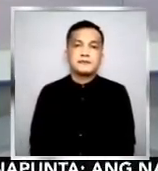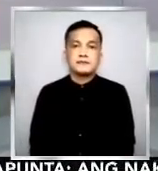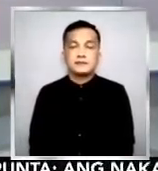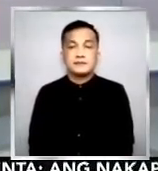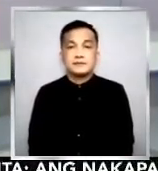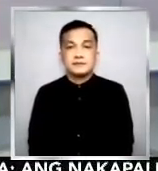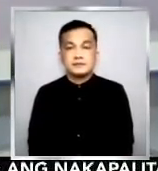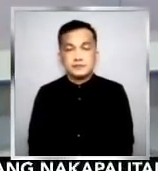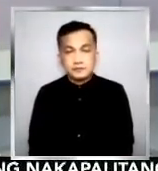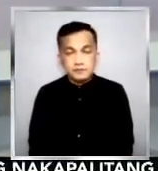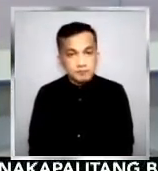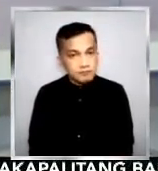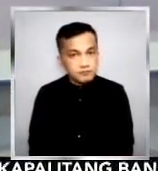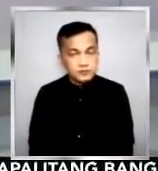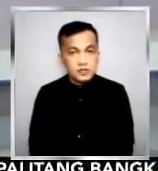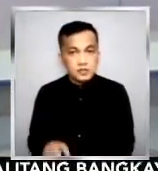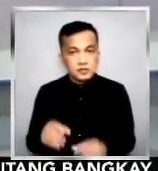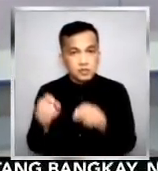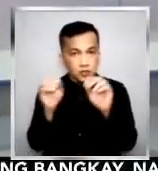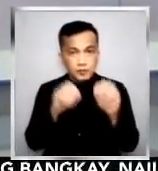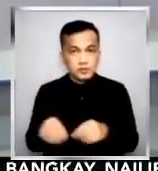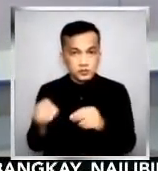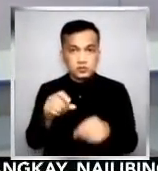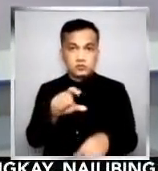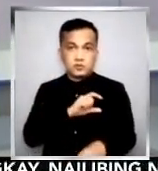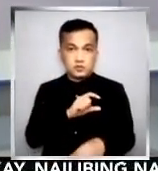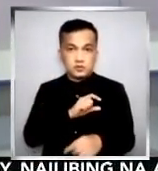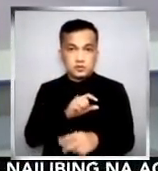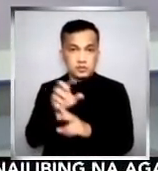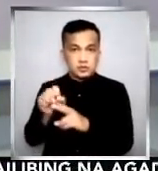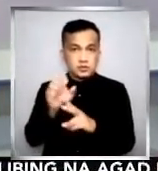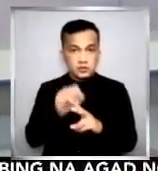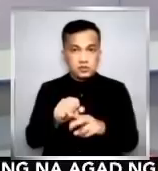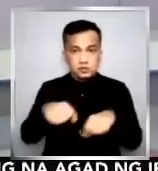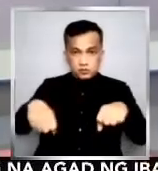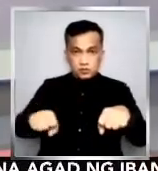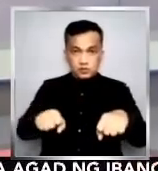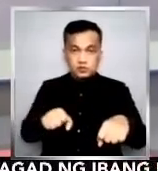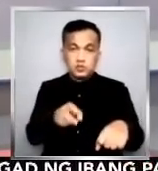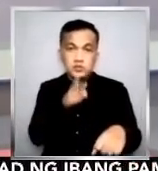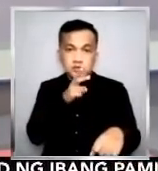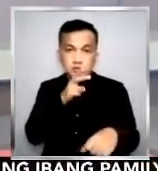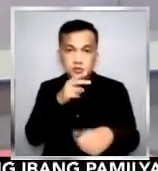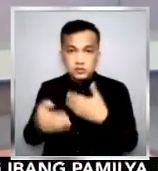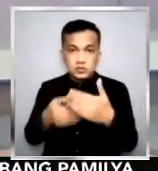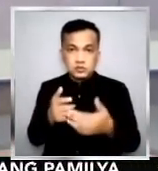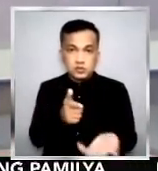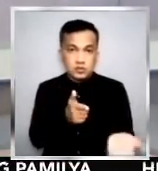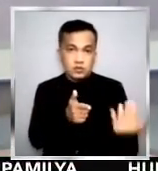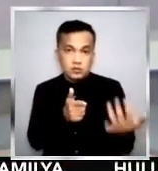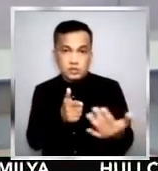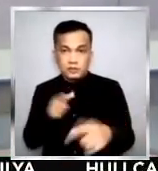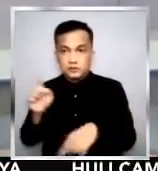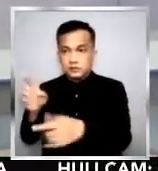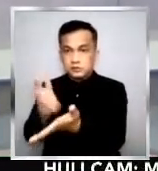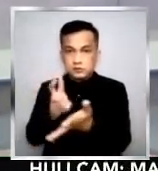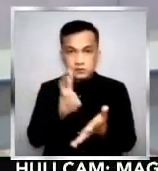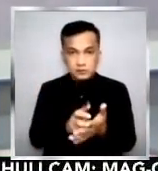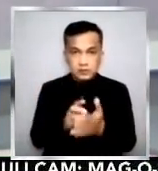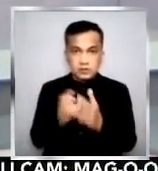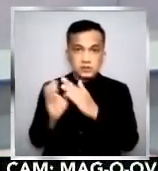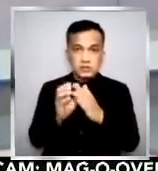Timbog sa operasyon ng pulisya ang dalawang demotorsiklong suspect sa serye ng holdapan sa iba't ibang lungsod. Ang kanilang modus